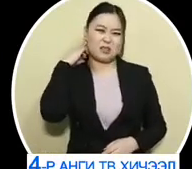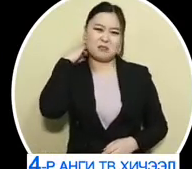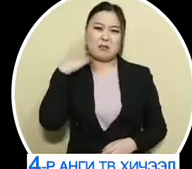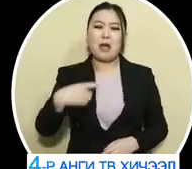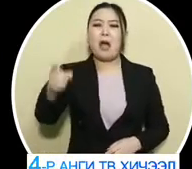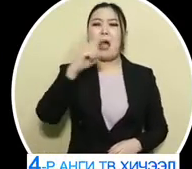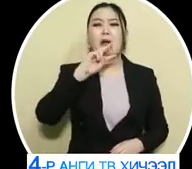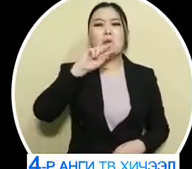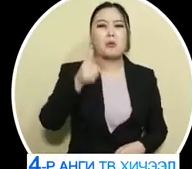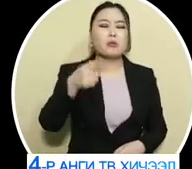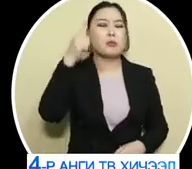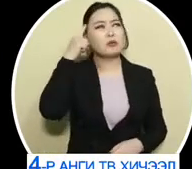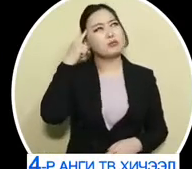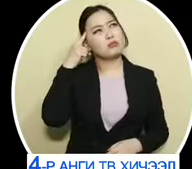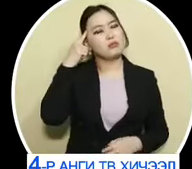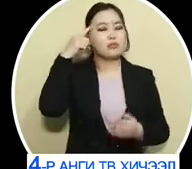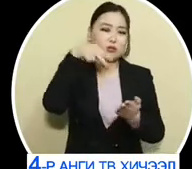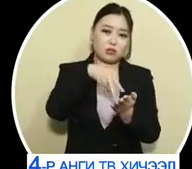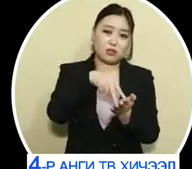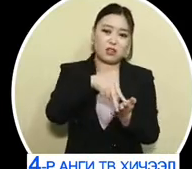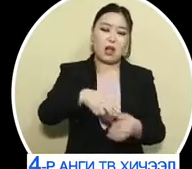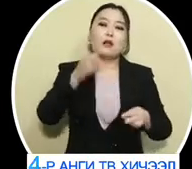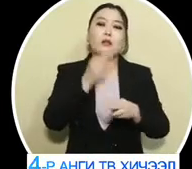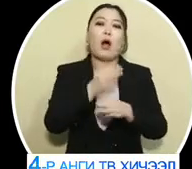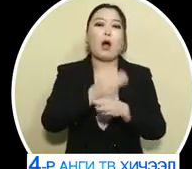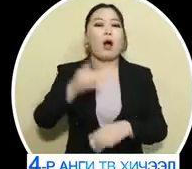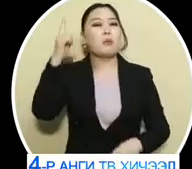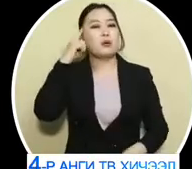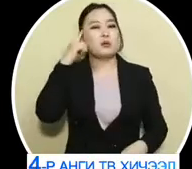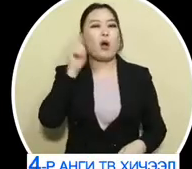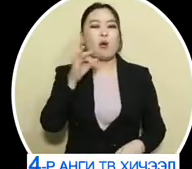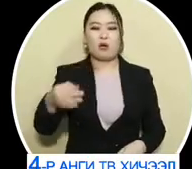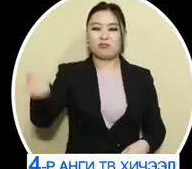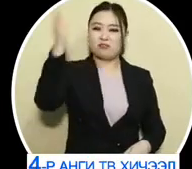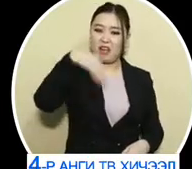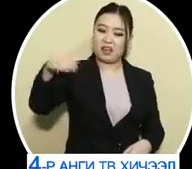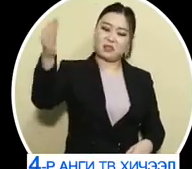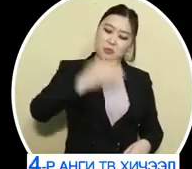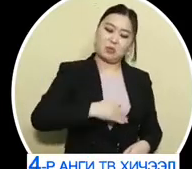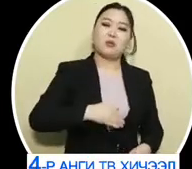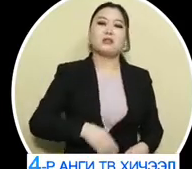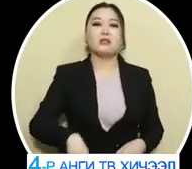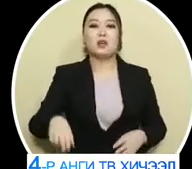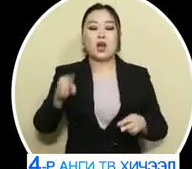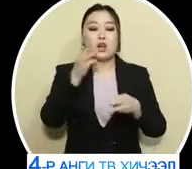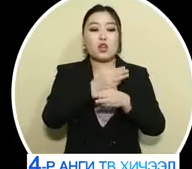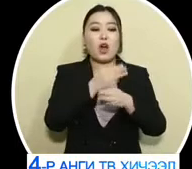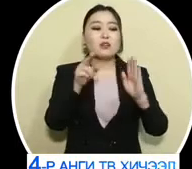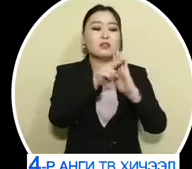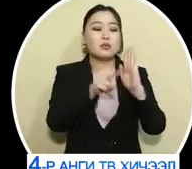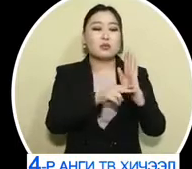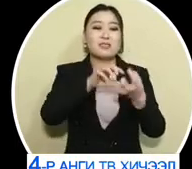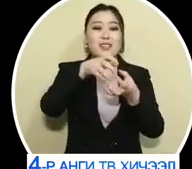хариу үг бодис зогсдол тоогоо боддоогүй буугаад томьёо сансарт хэрэгтэй